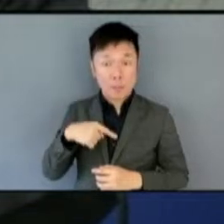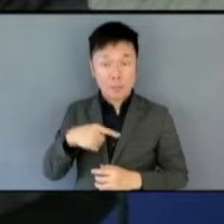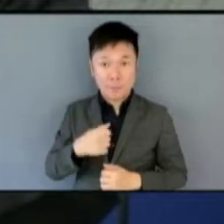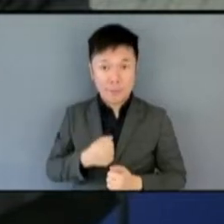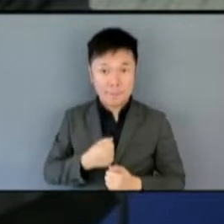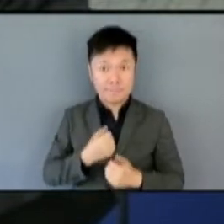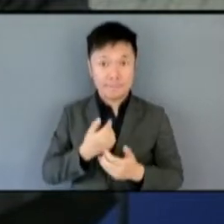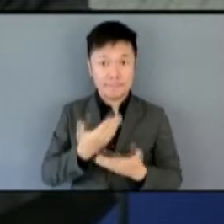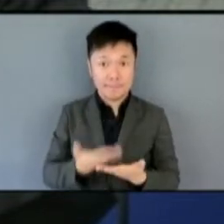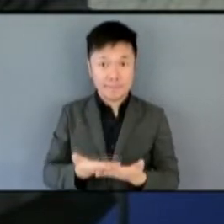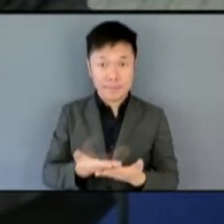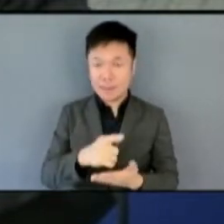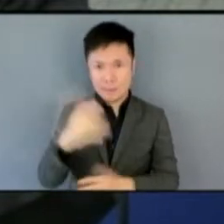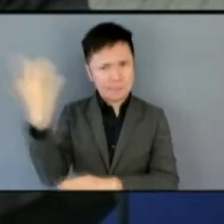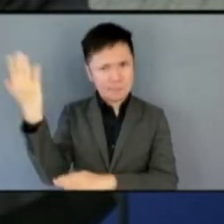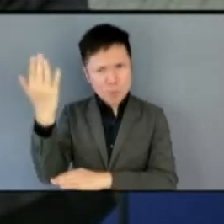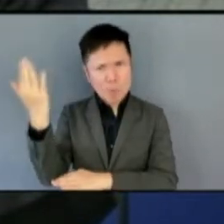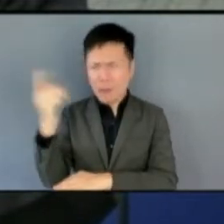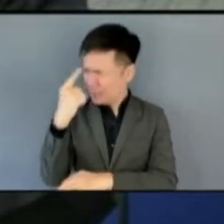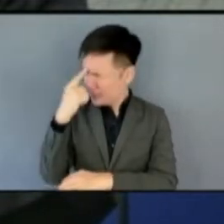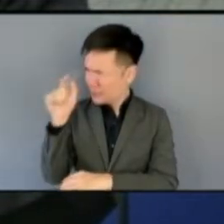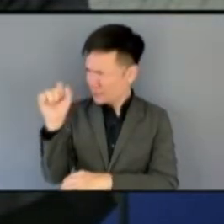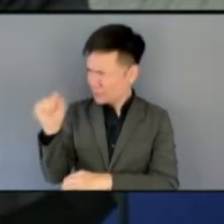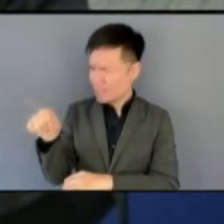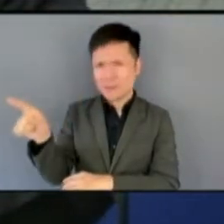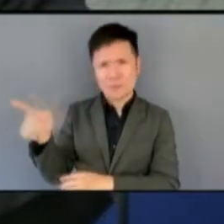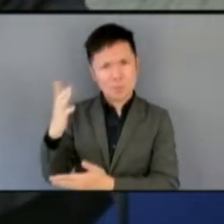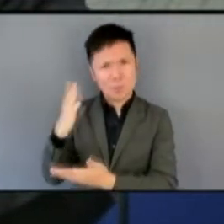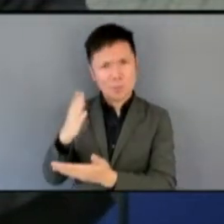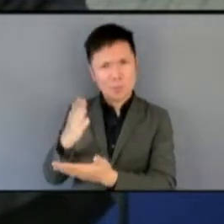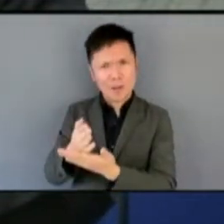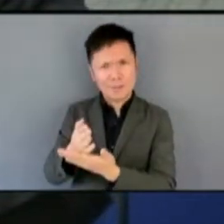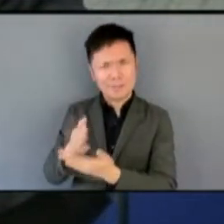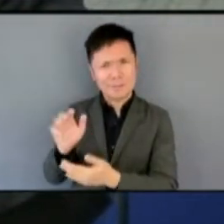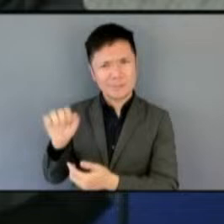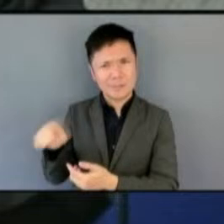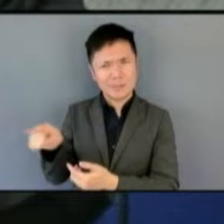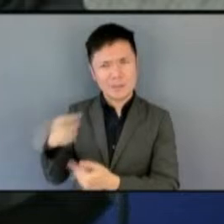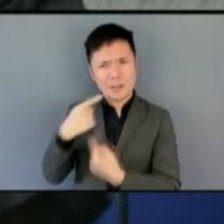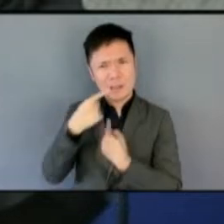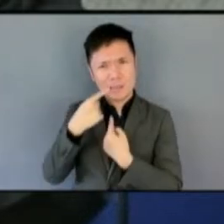труда, это вопросы сохранения семьи,